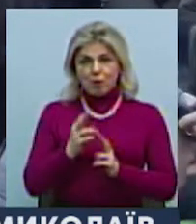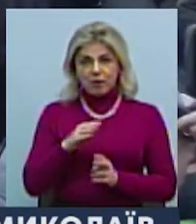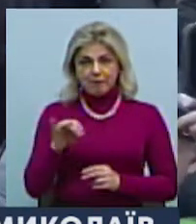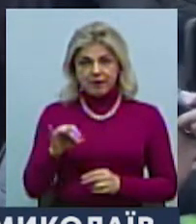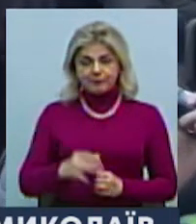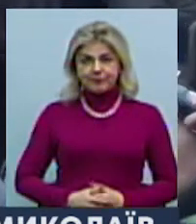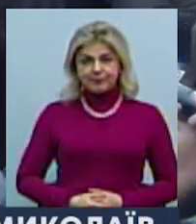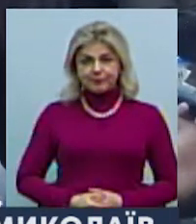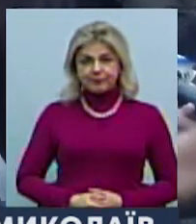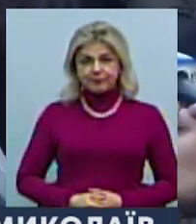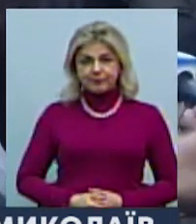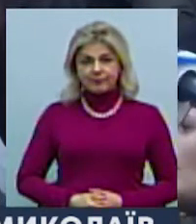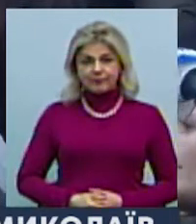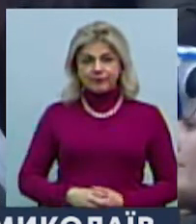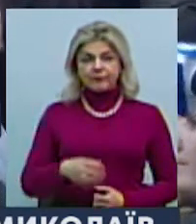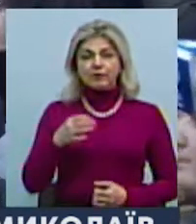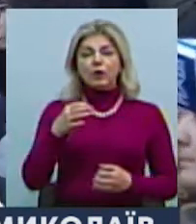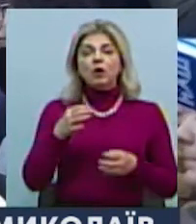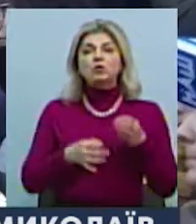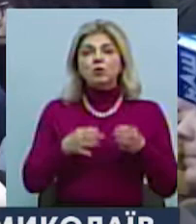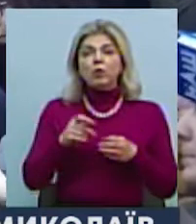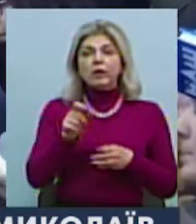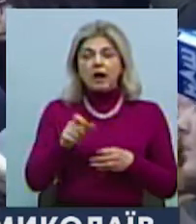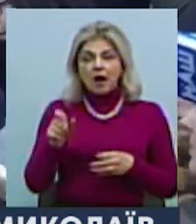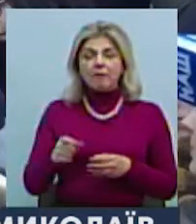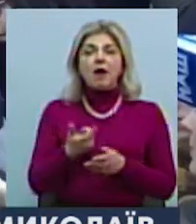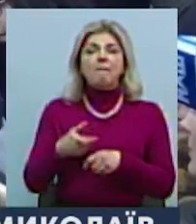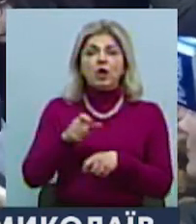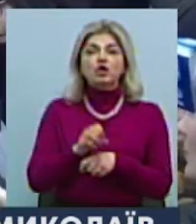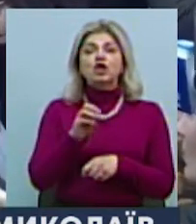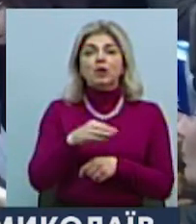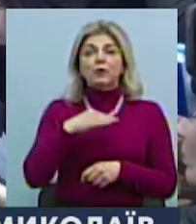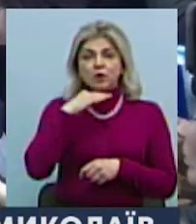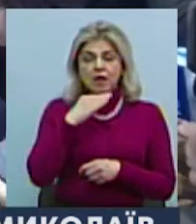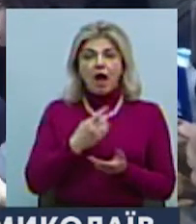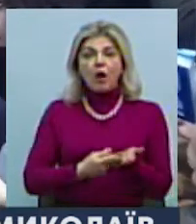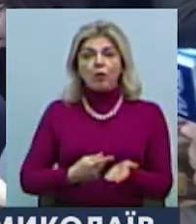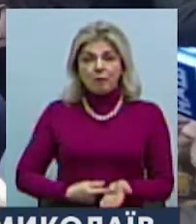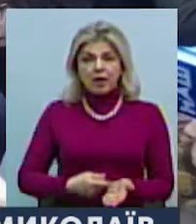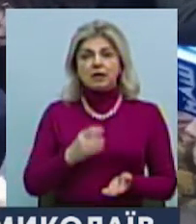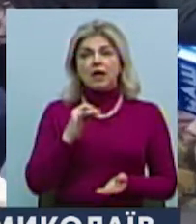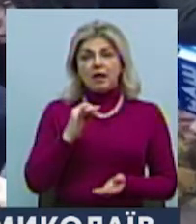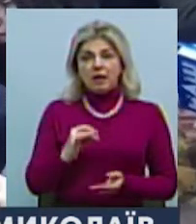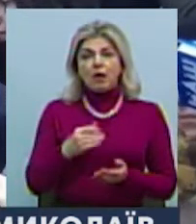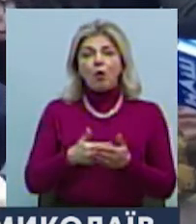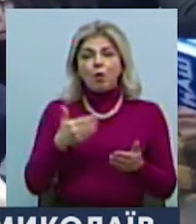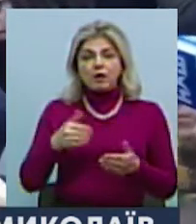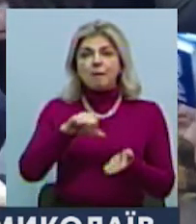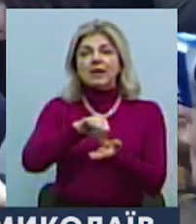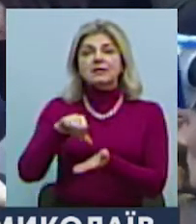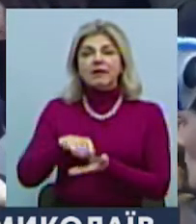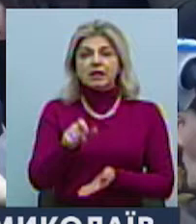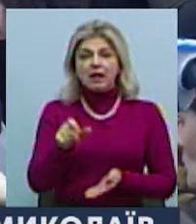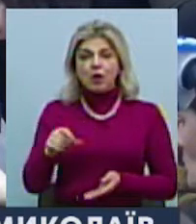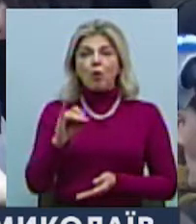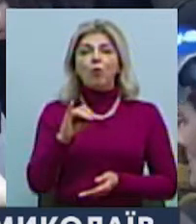Суддя отримав більш ніж достатньо аргументів і доказів від уряду і від представників Уляни Супрун